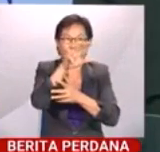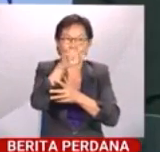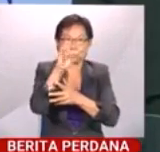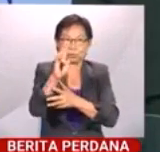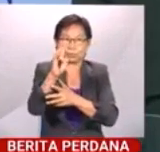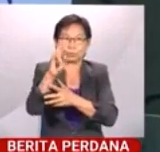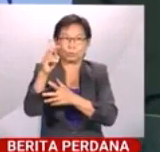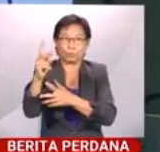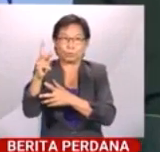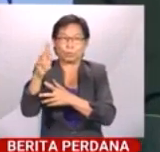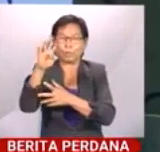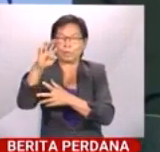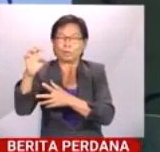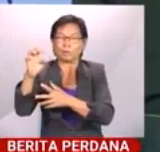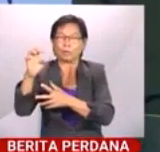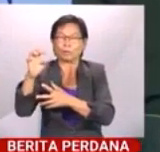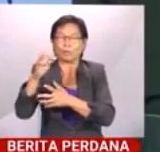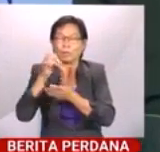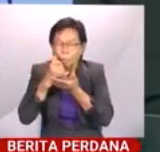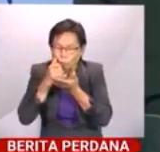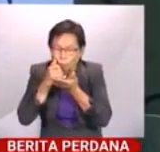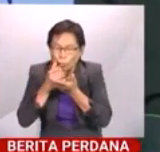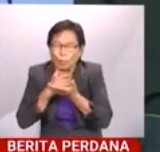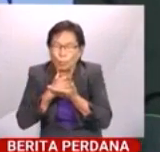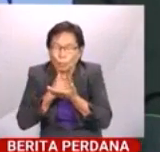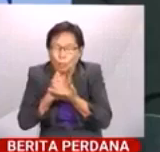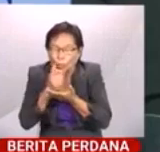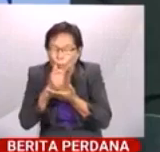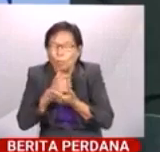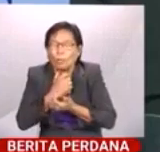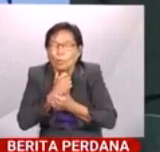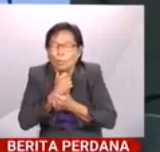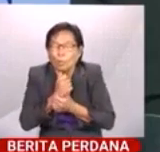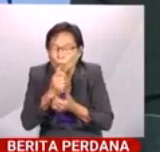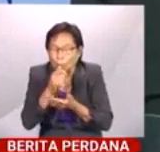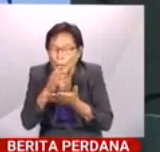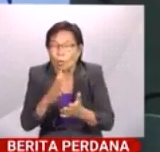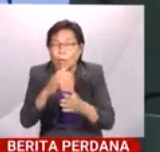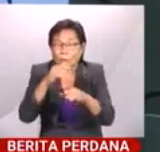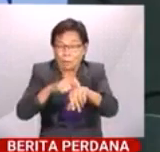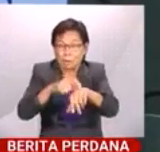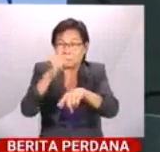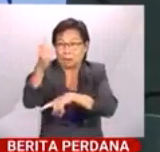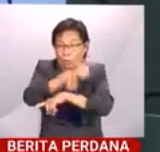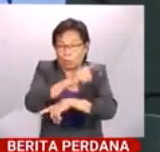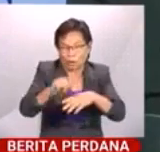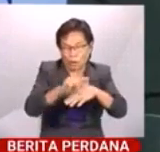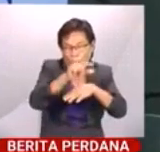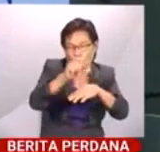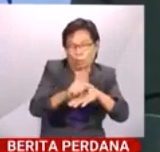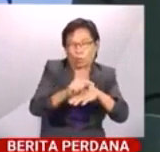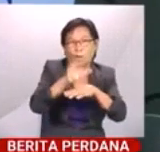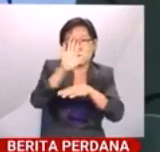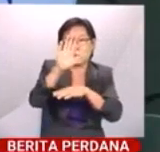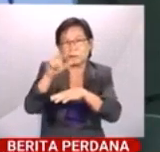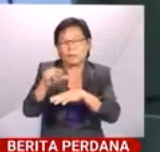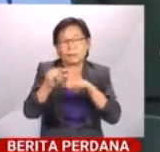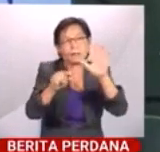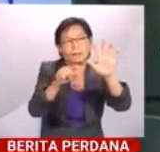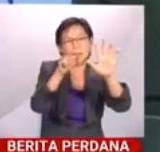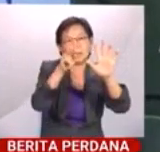37,420 orang penagih dadah, penagih ganja dalam masa sehari dengan mengambil kira penggunaan sebanyak 5 gram